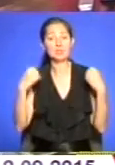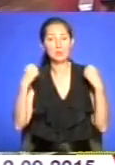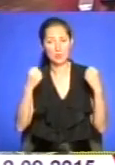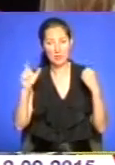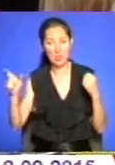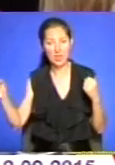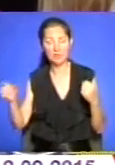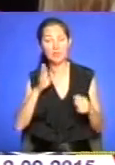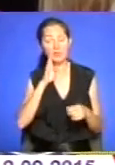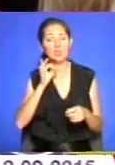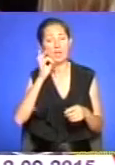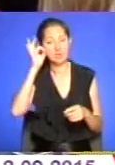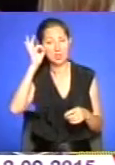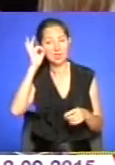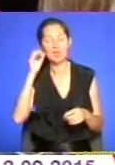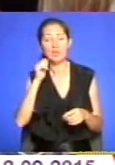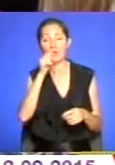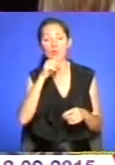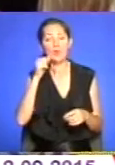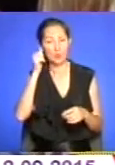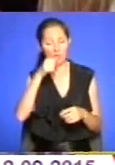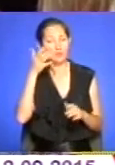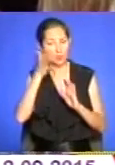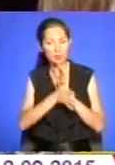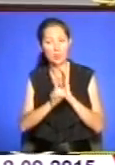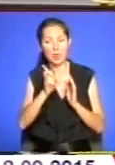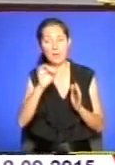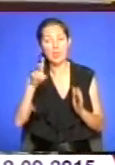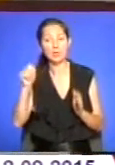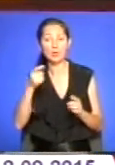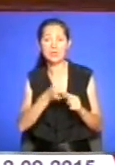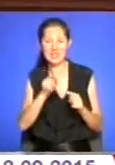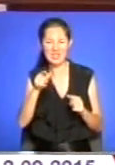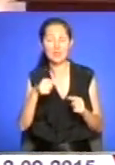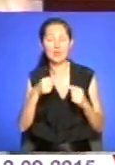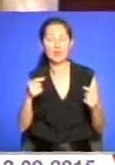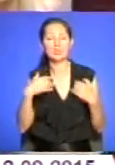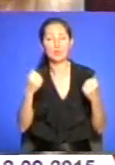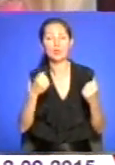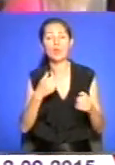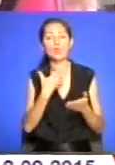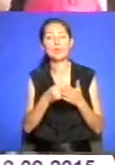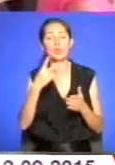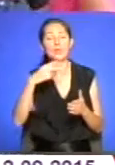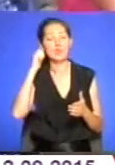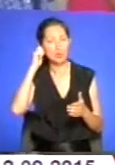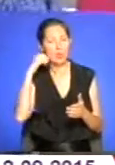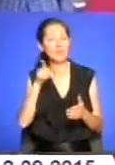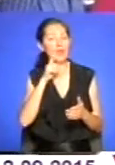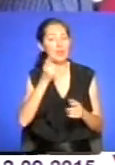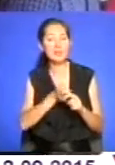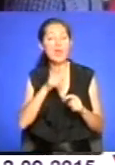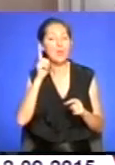що біатлон – це її вид спорту. Тож у свої 20 вона наймолодша у основному складі збірної України з